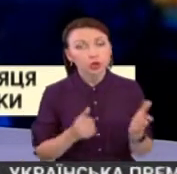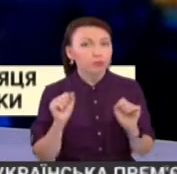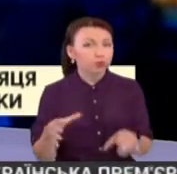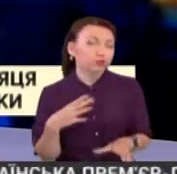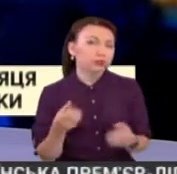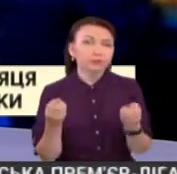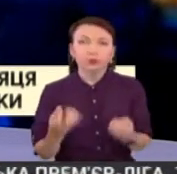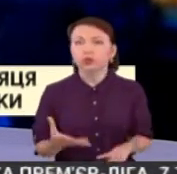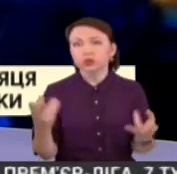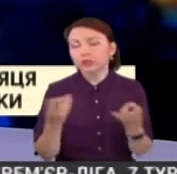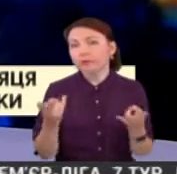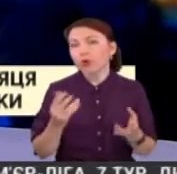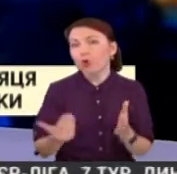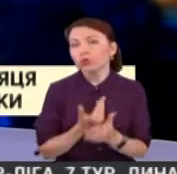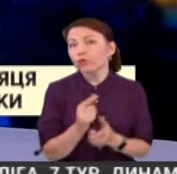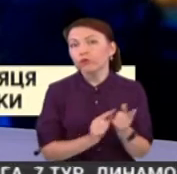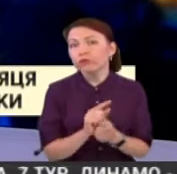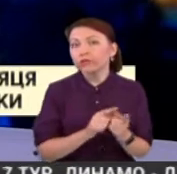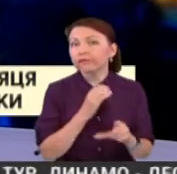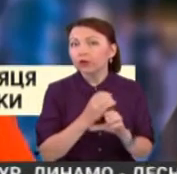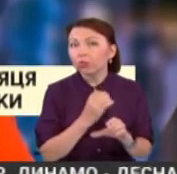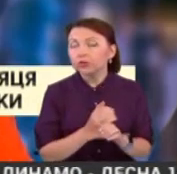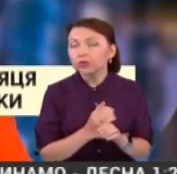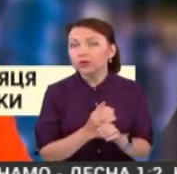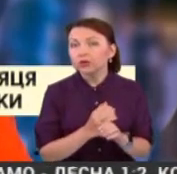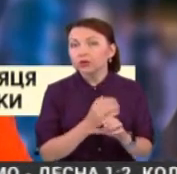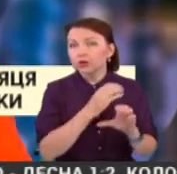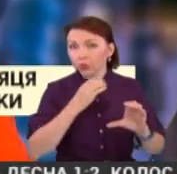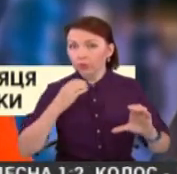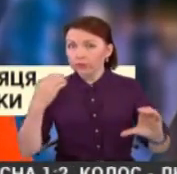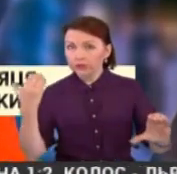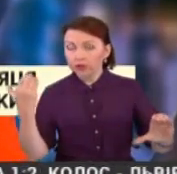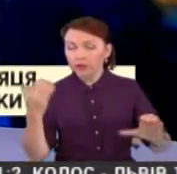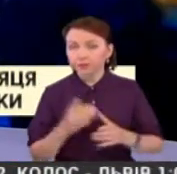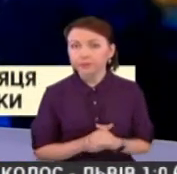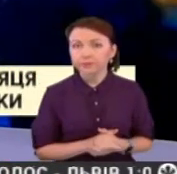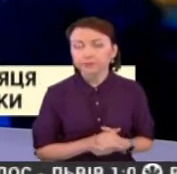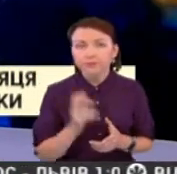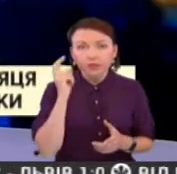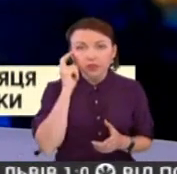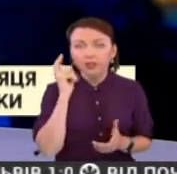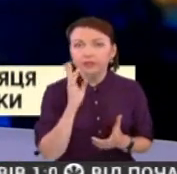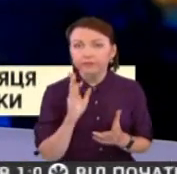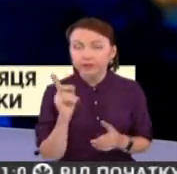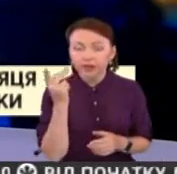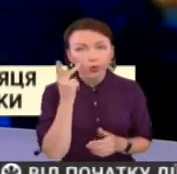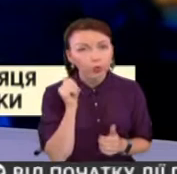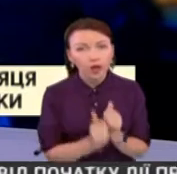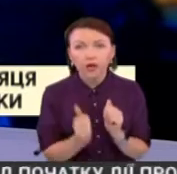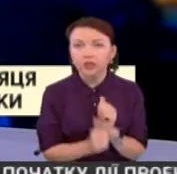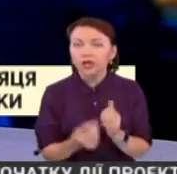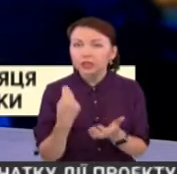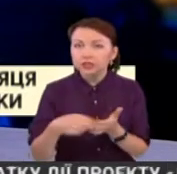просто треба оновлювати вагони, рухомий склад. От. Київ вже регулярно закупає,